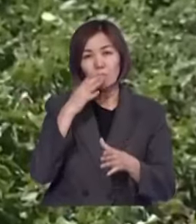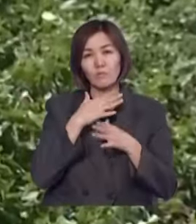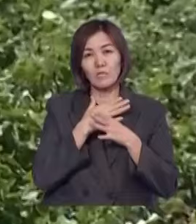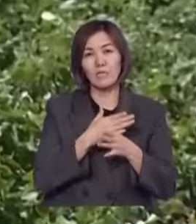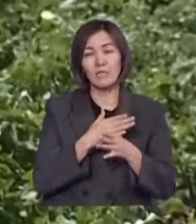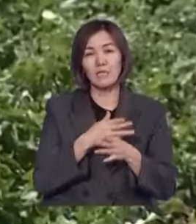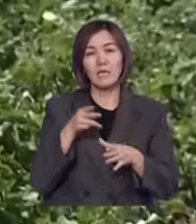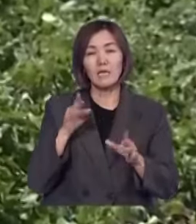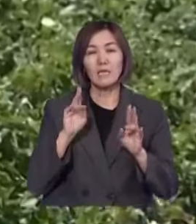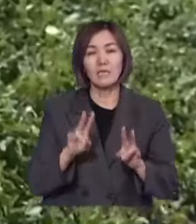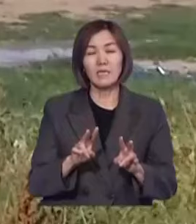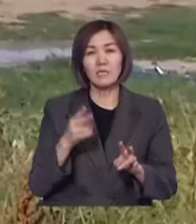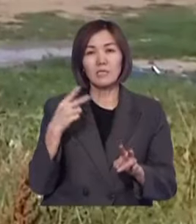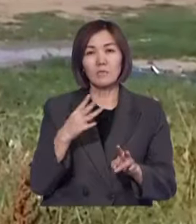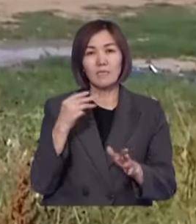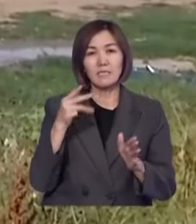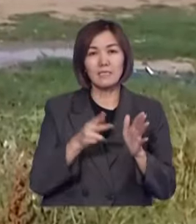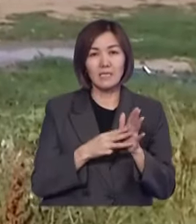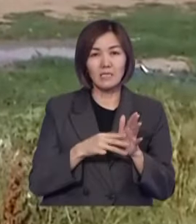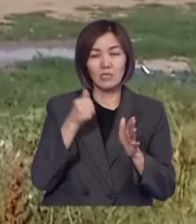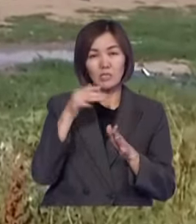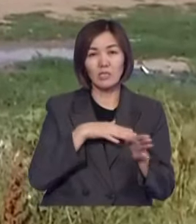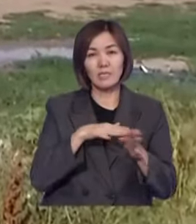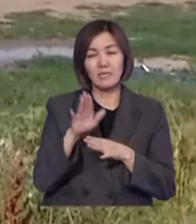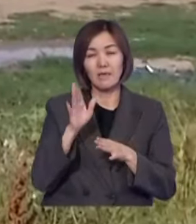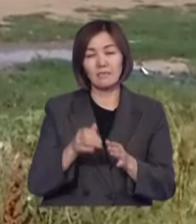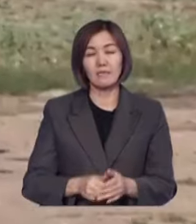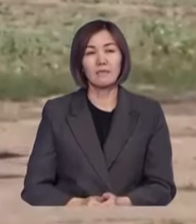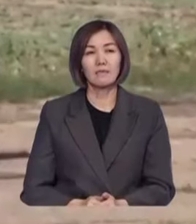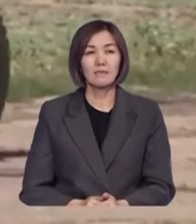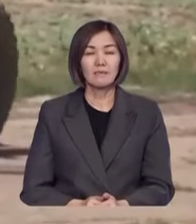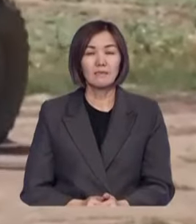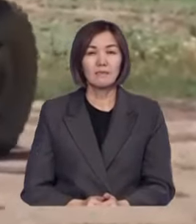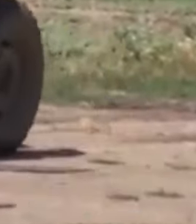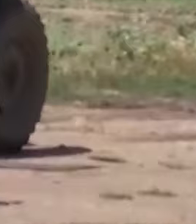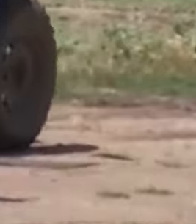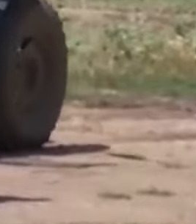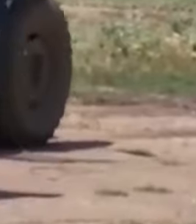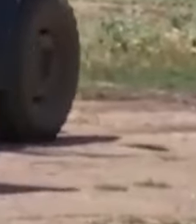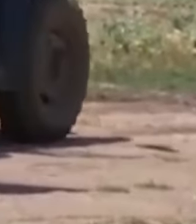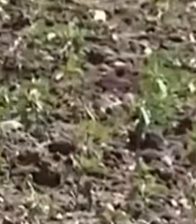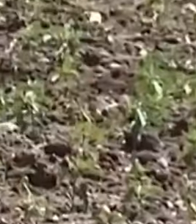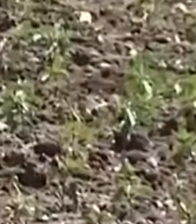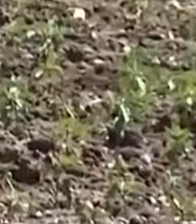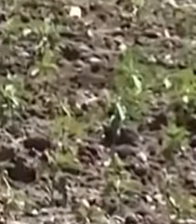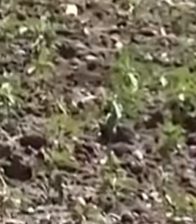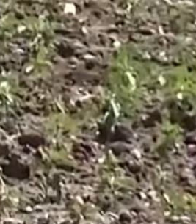тек 2028 жылы іске асады. Алмат Хамит, Ринат Өтеев, Жетісу арнасы,